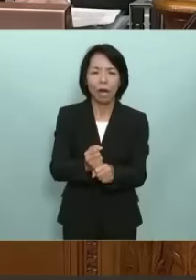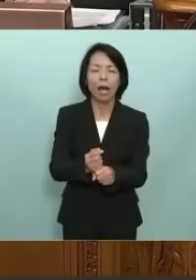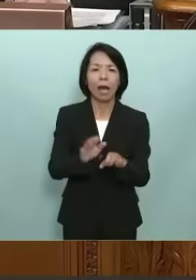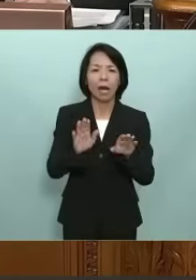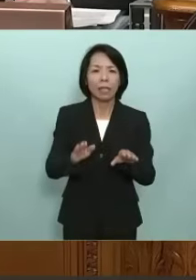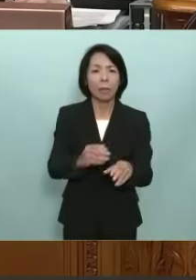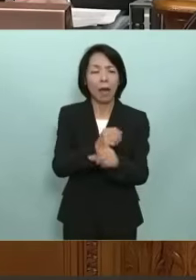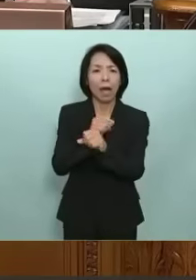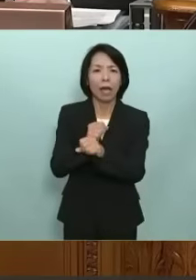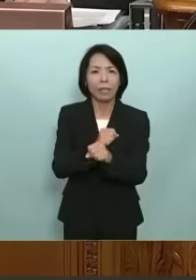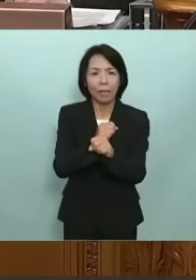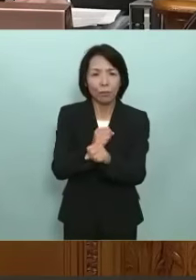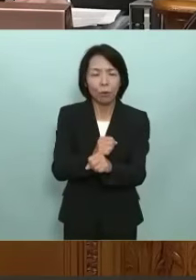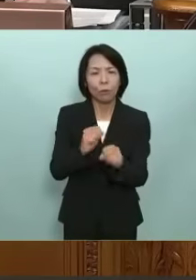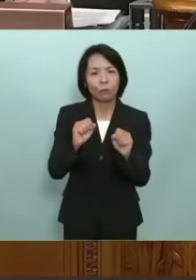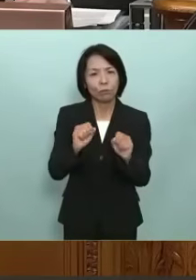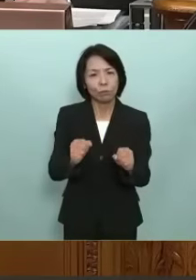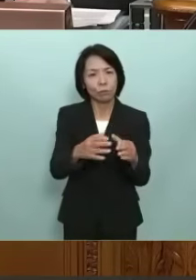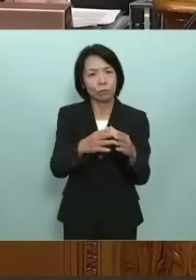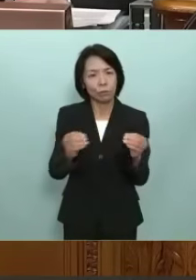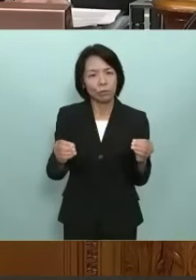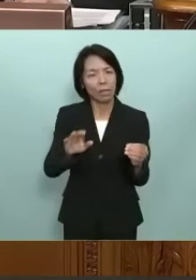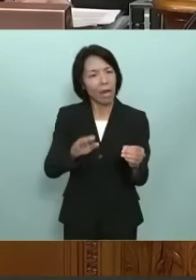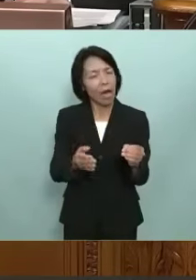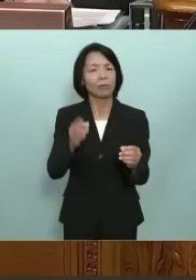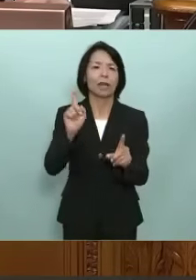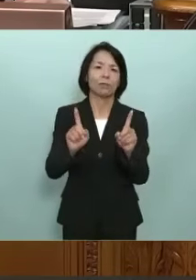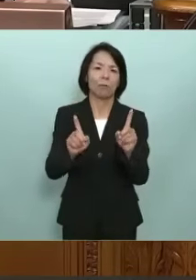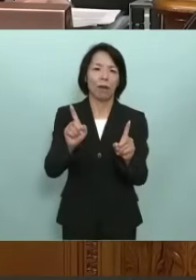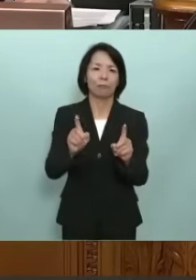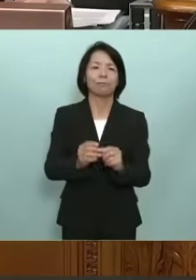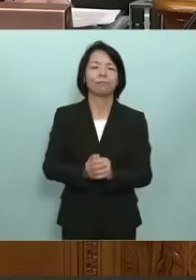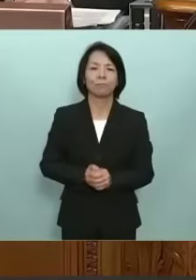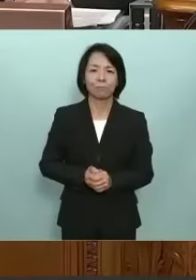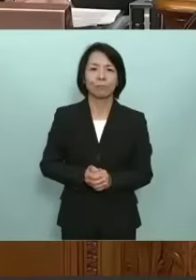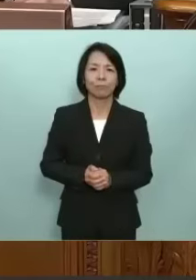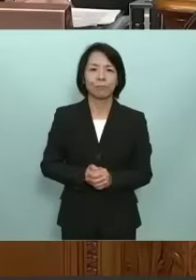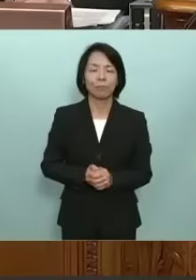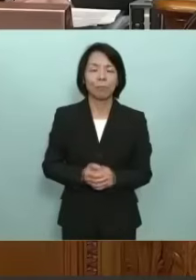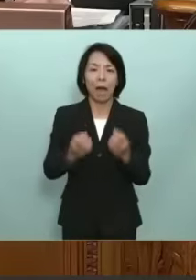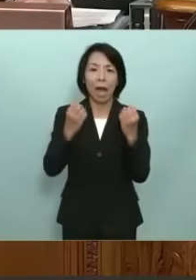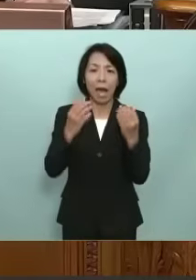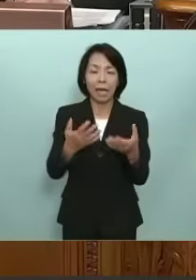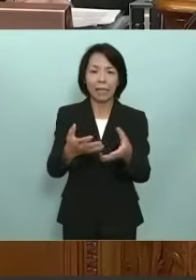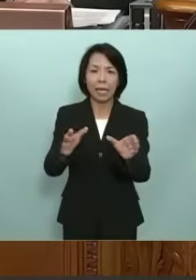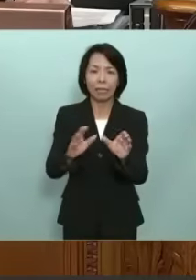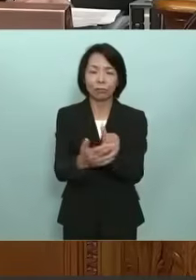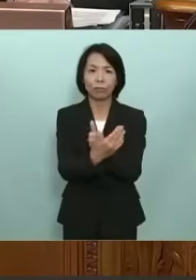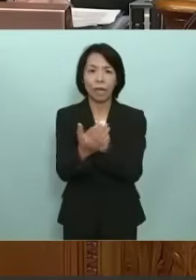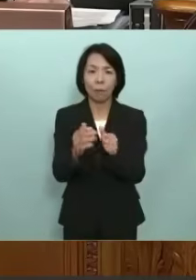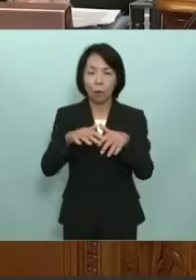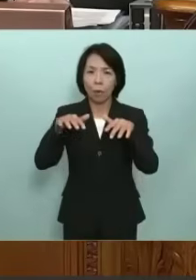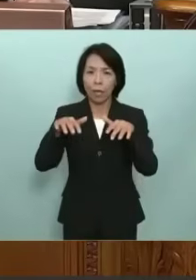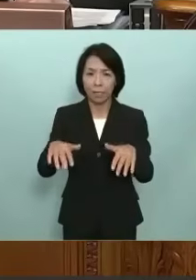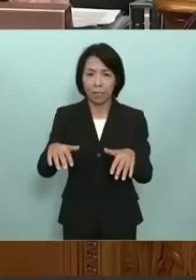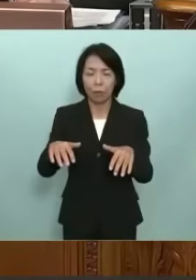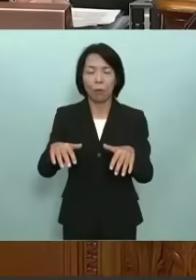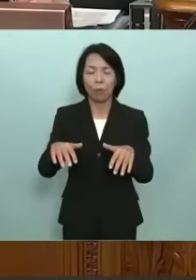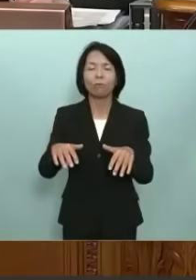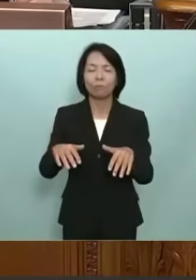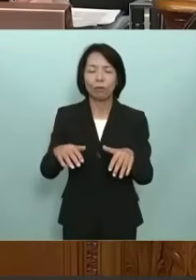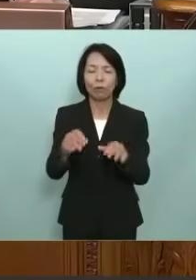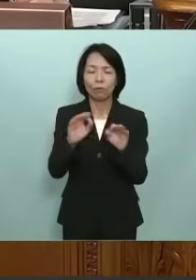国家が日本を含めどれだけあるでしょうか新たな集団貿易校の根回しなき提唱